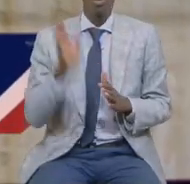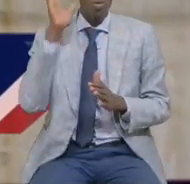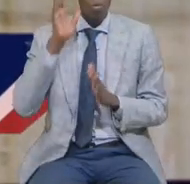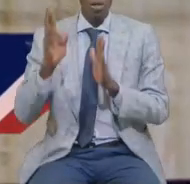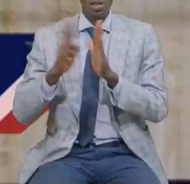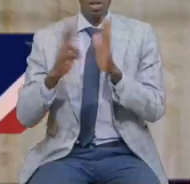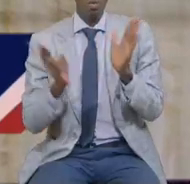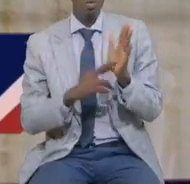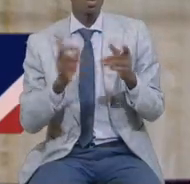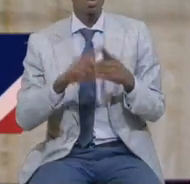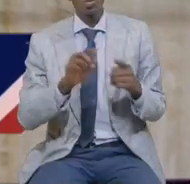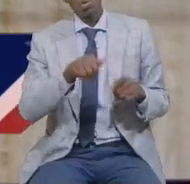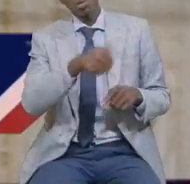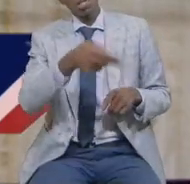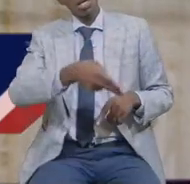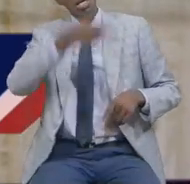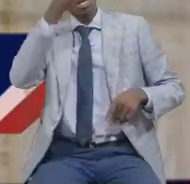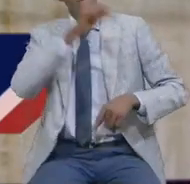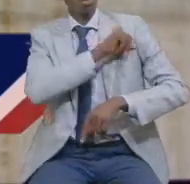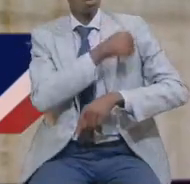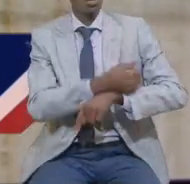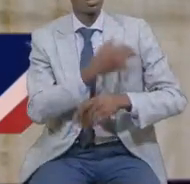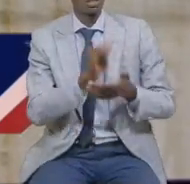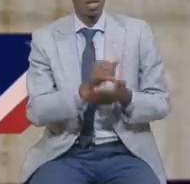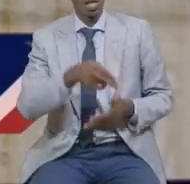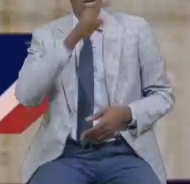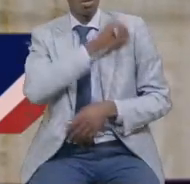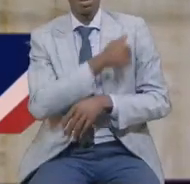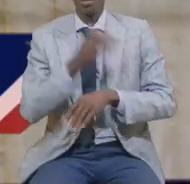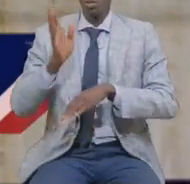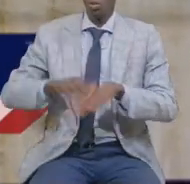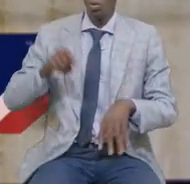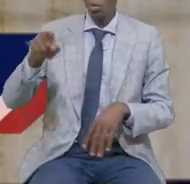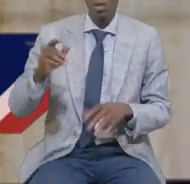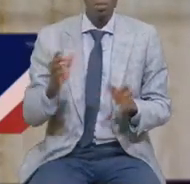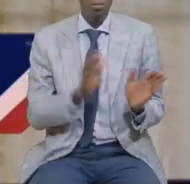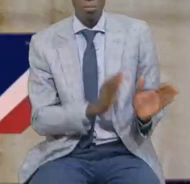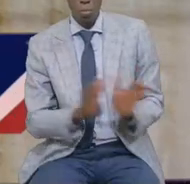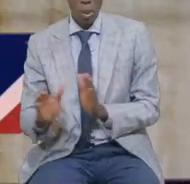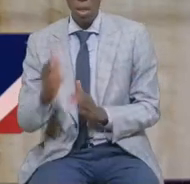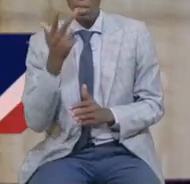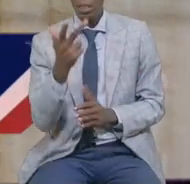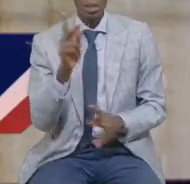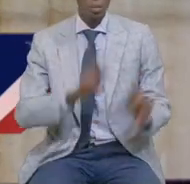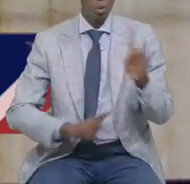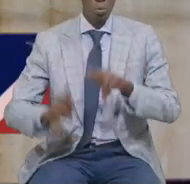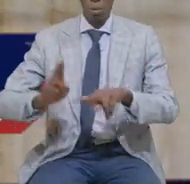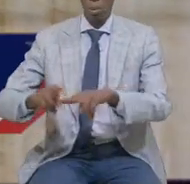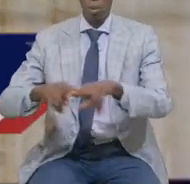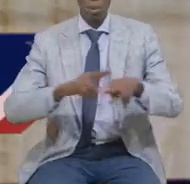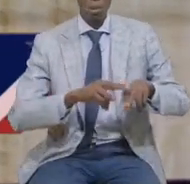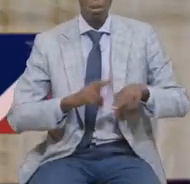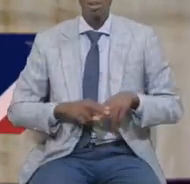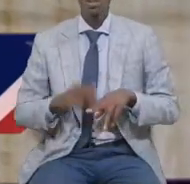l'autorité supérieure et l'autorité t'appelle. Il y a déjà une commission, trois personnes assises, un jury là-bas. Dit